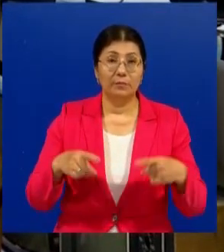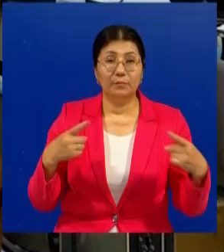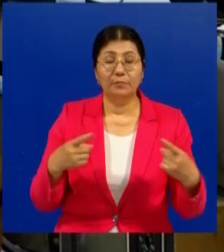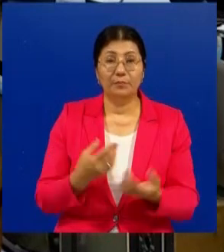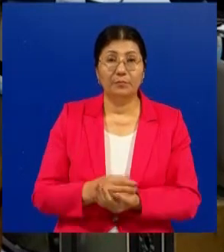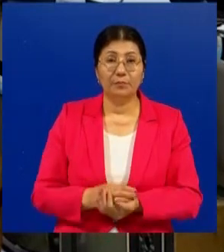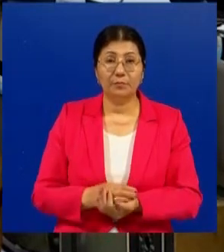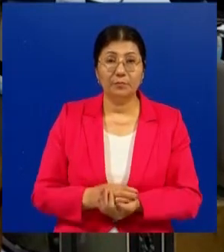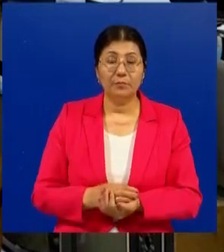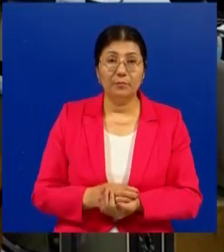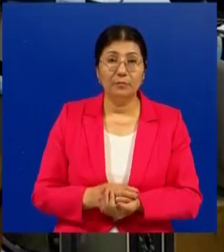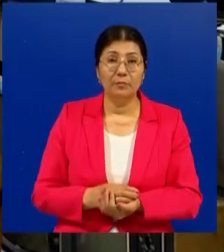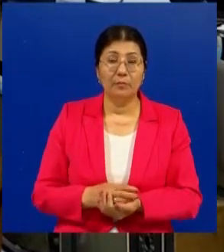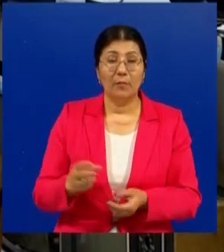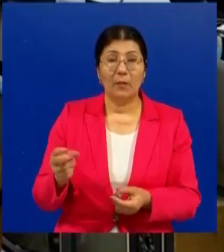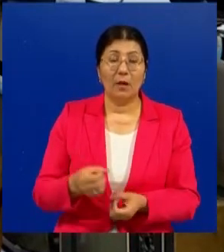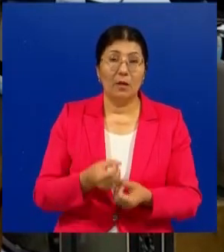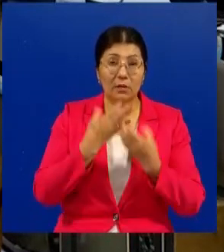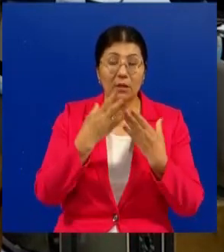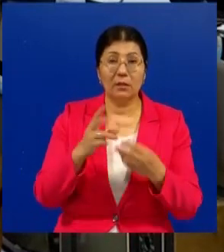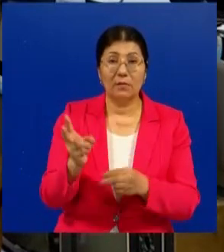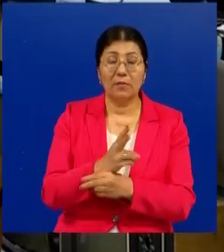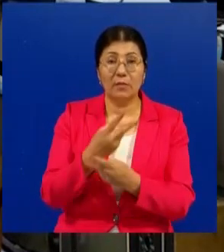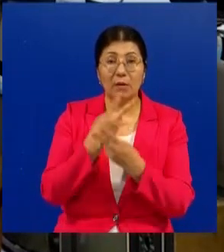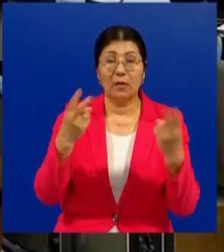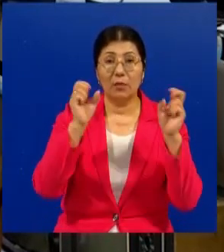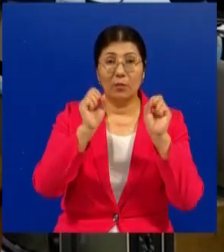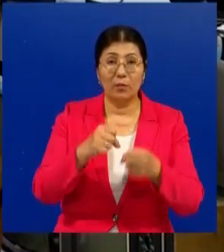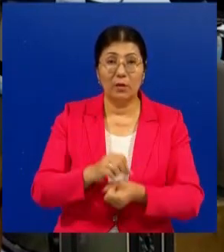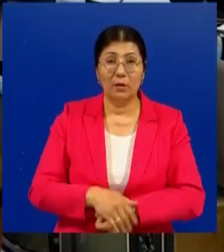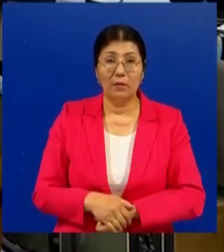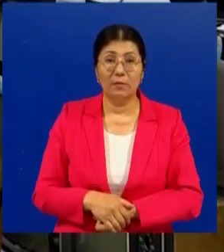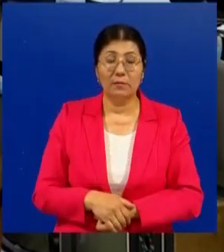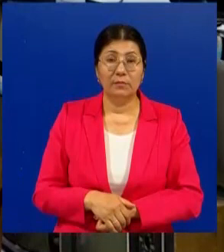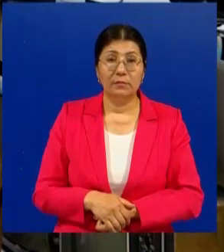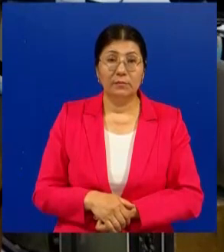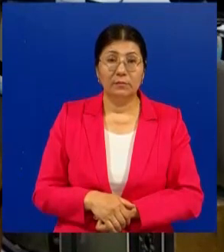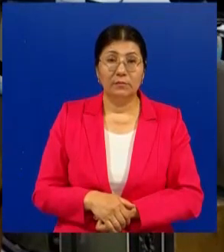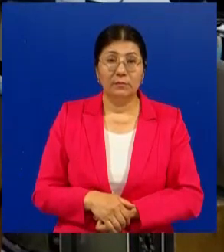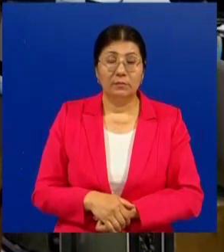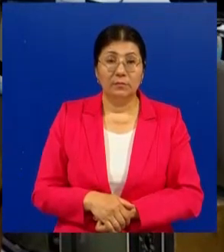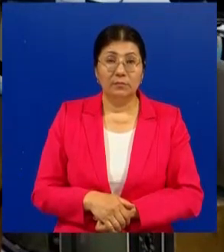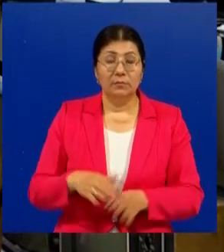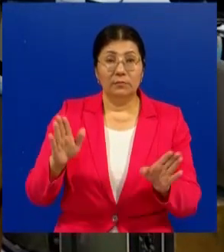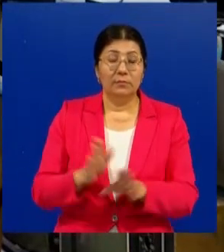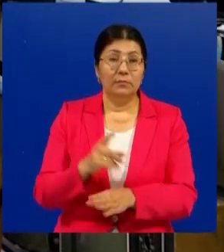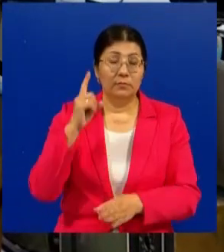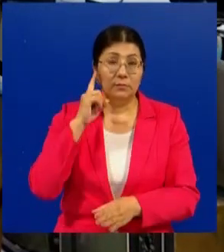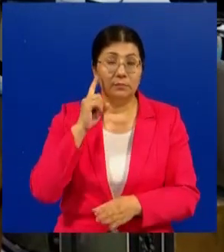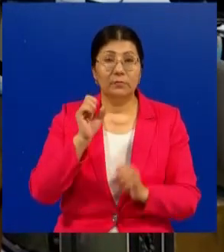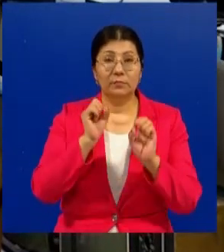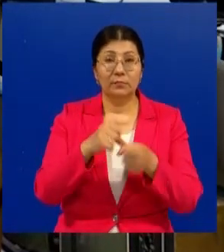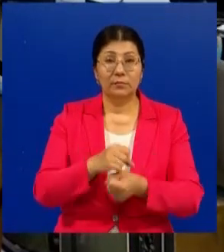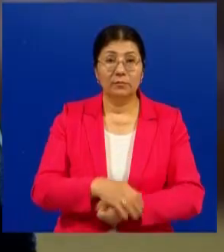бір фильмдерді қарауға болады. Немесе медитация дегендер бар қазір YouTube-та. Соны тыңдауға болады. Көрмеуге емес, көруге